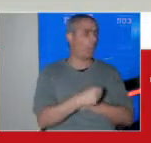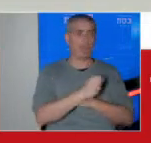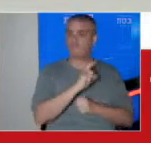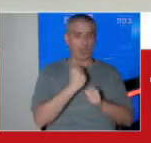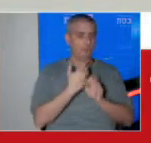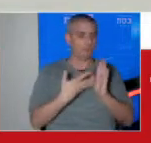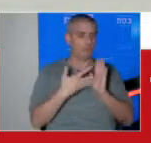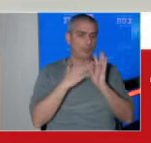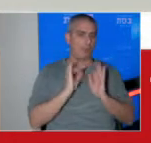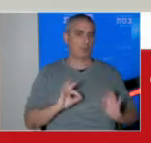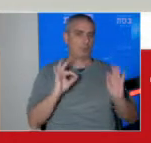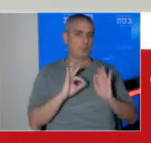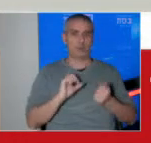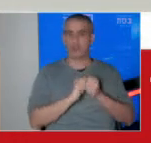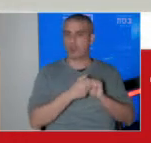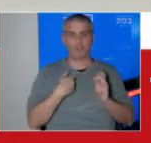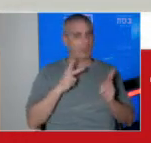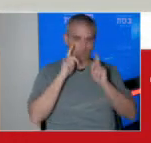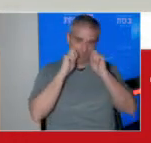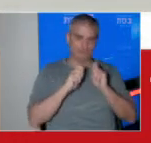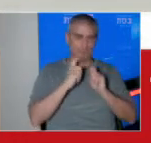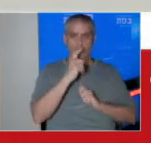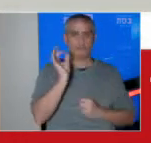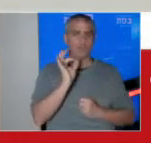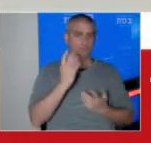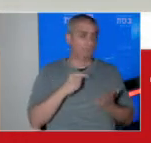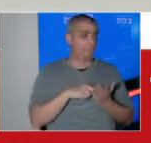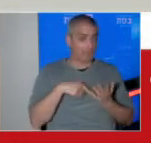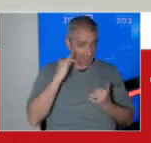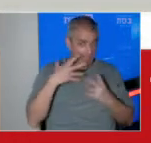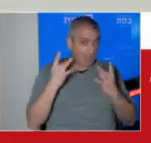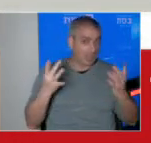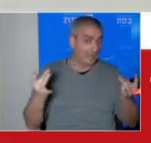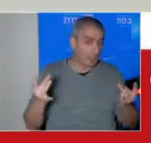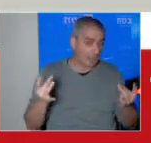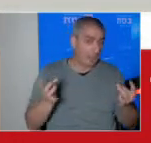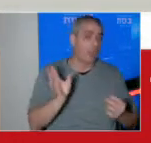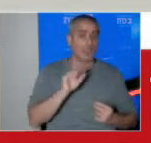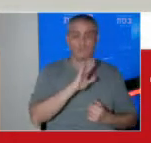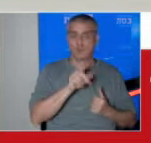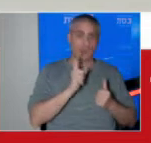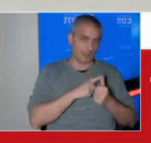שעשו בכלל בדיקה, בלי שאני יכולה לסמוך ב100%, תהיה הדבקה המונית, כן. גם